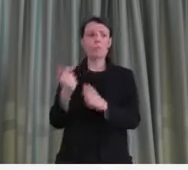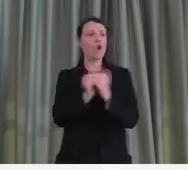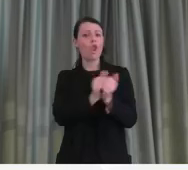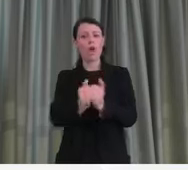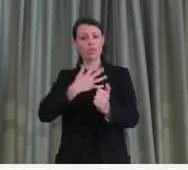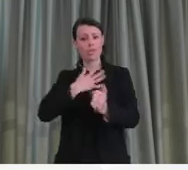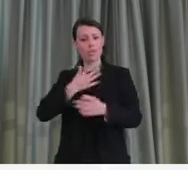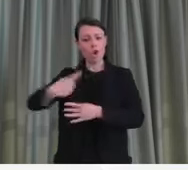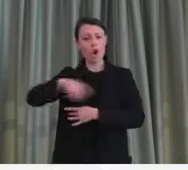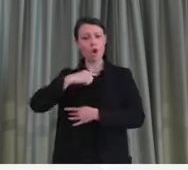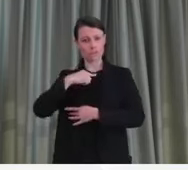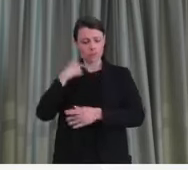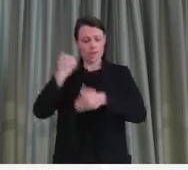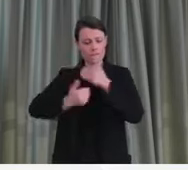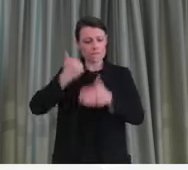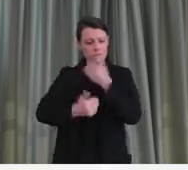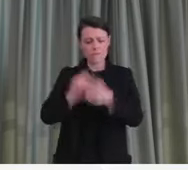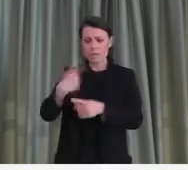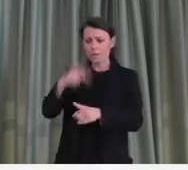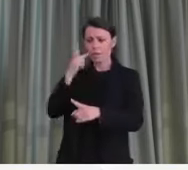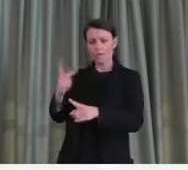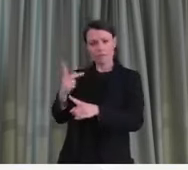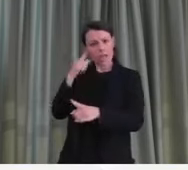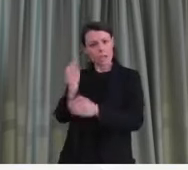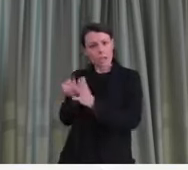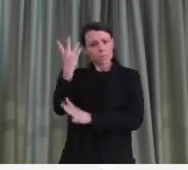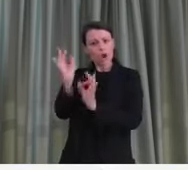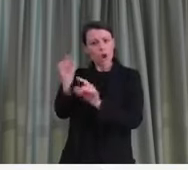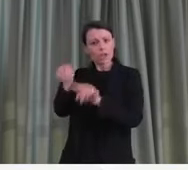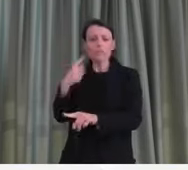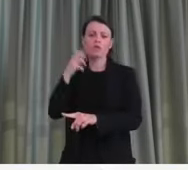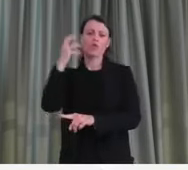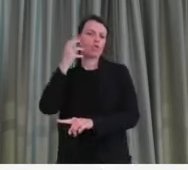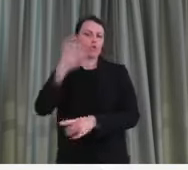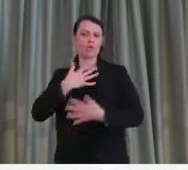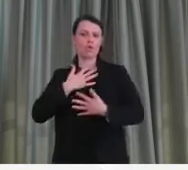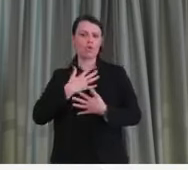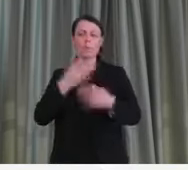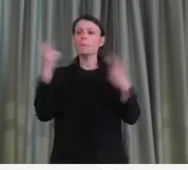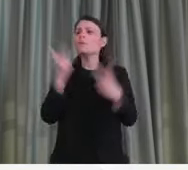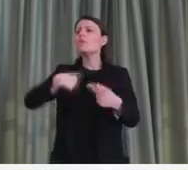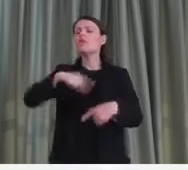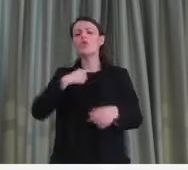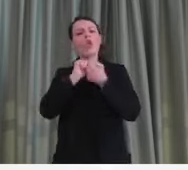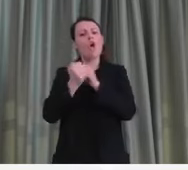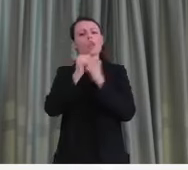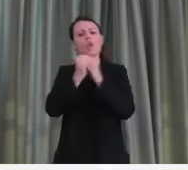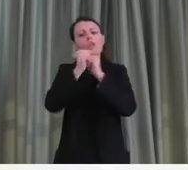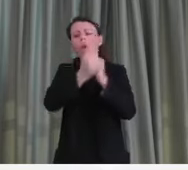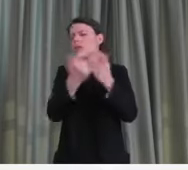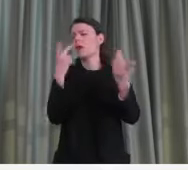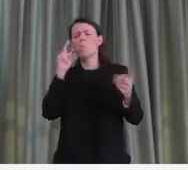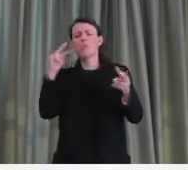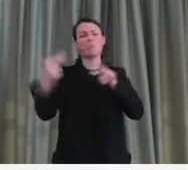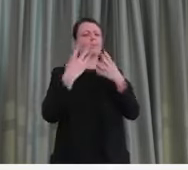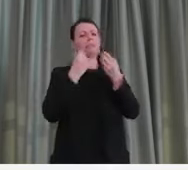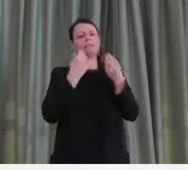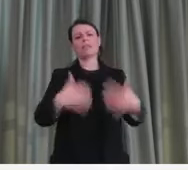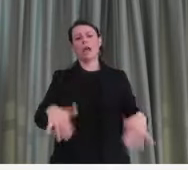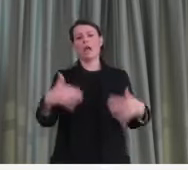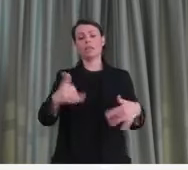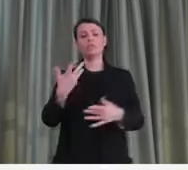compiendo che non serve dire che la facciamo veramente sotto ogni punto di vista l'assessore davide